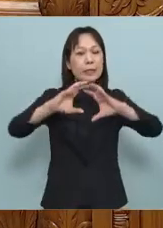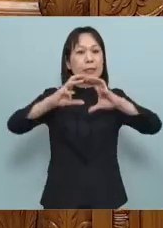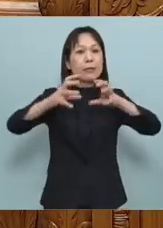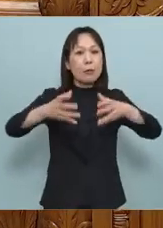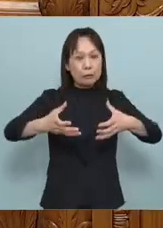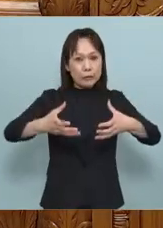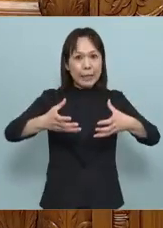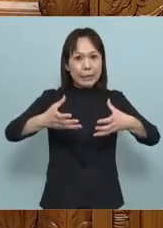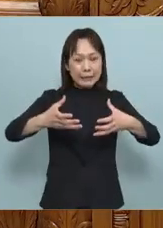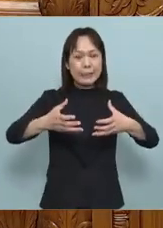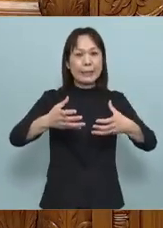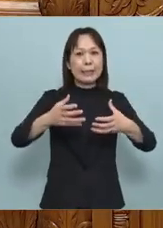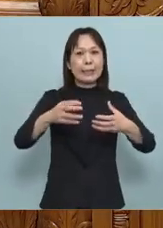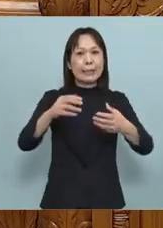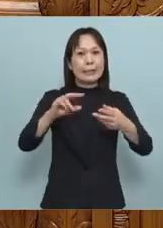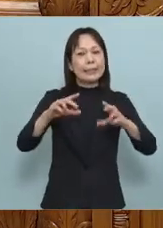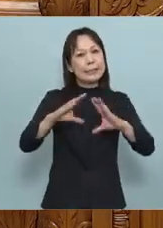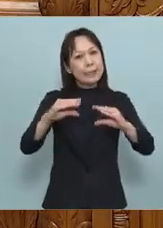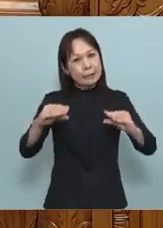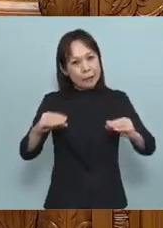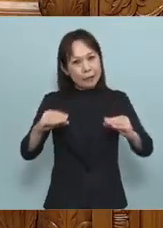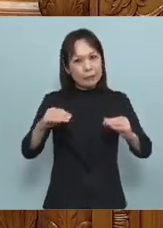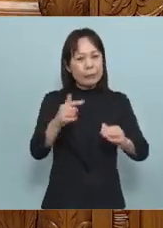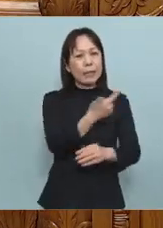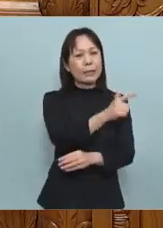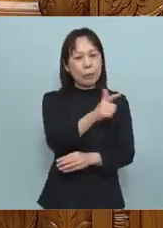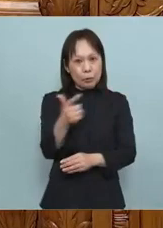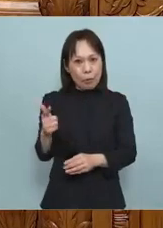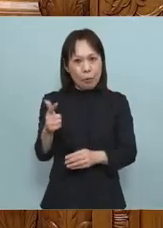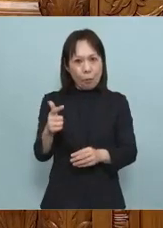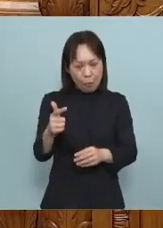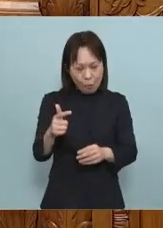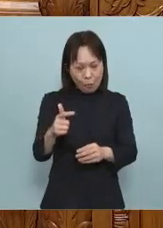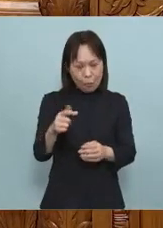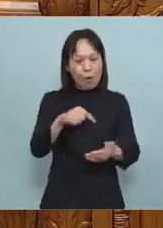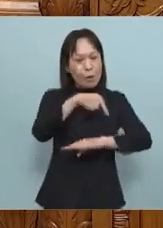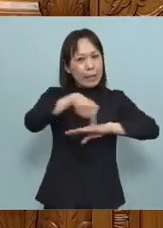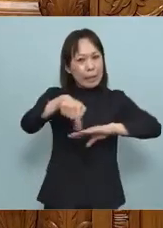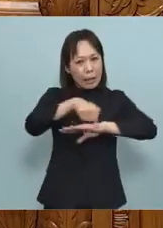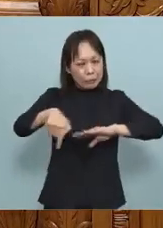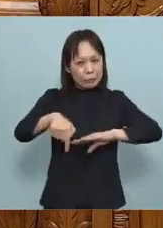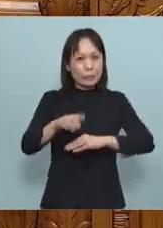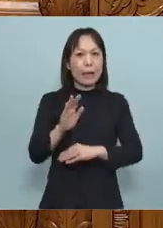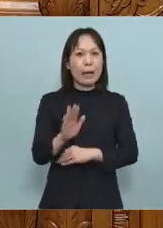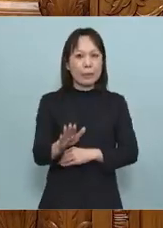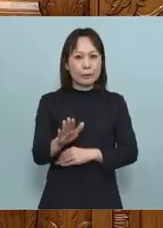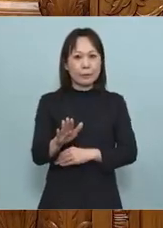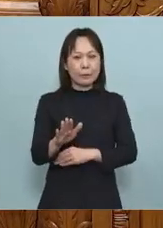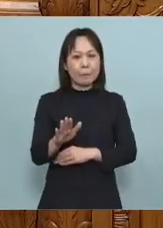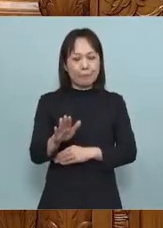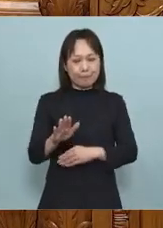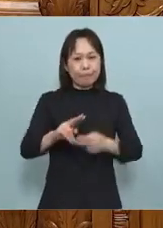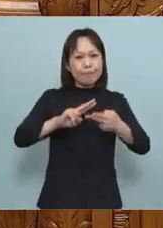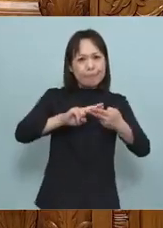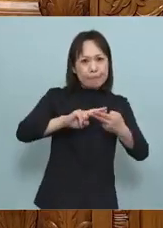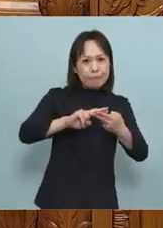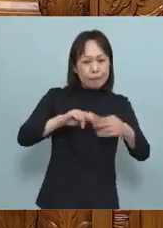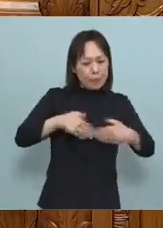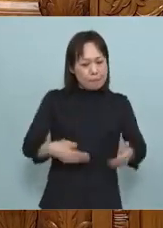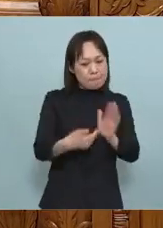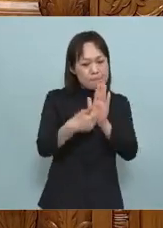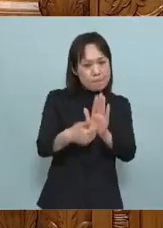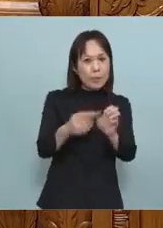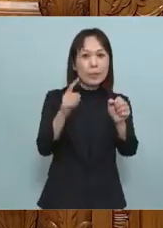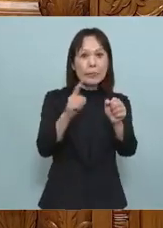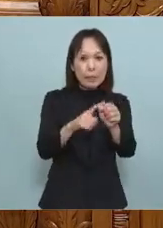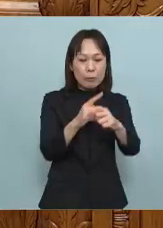セクシャリティ教育ガイダンスを発表しています。この中で、性交、避妊に関する科学的